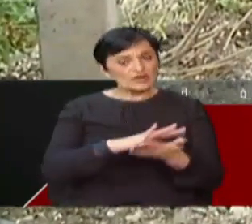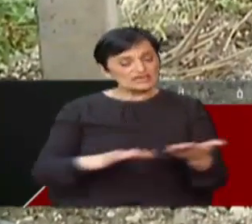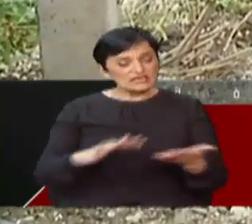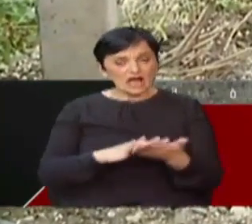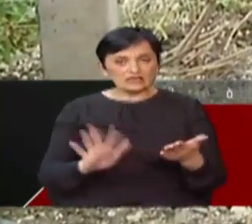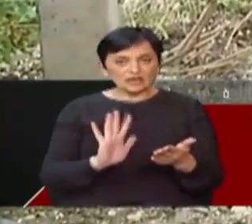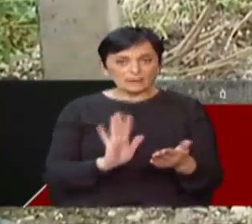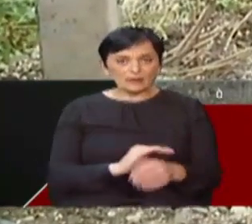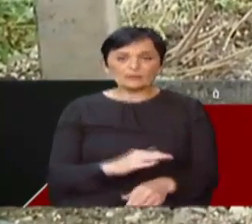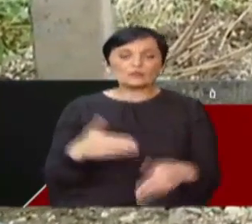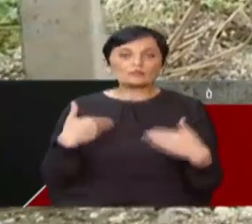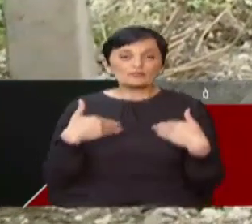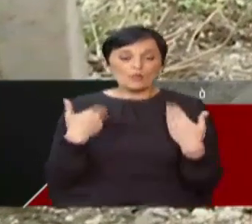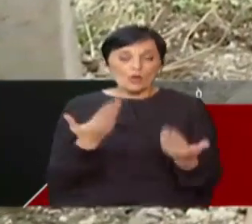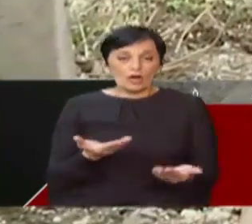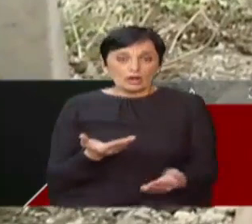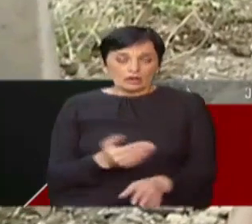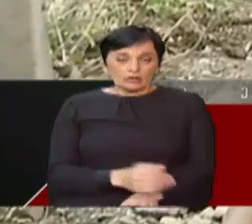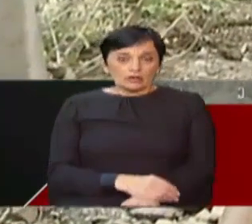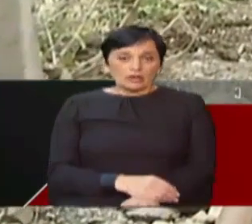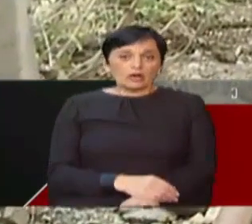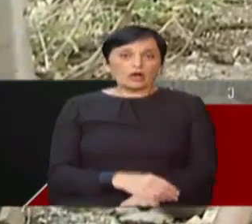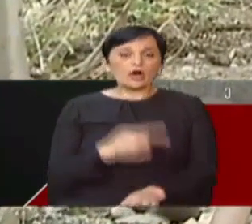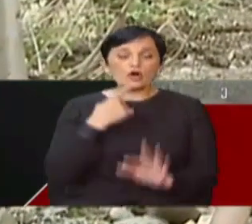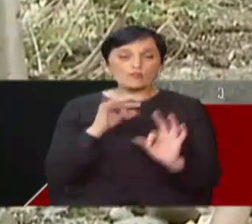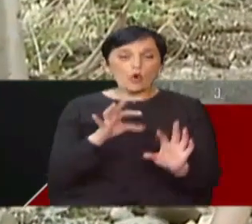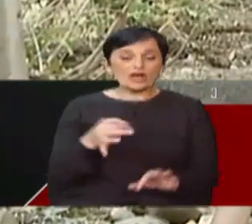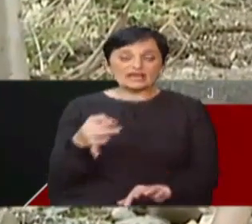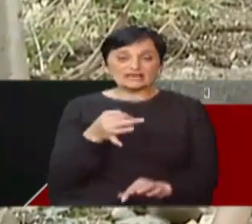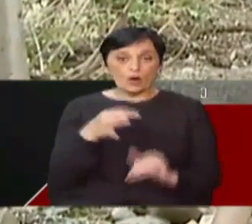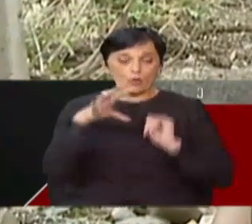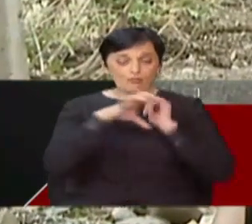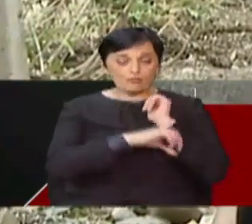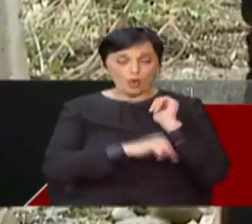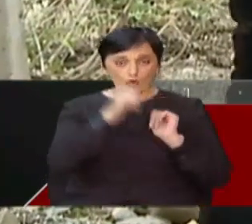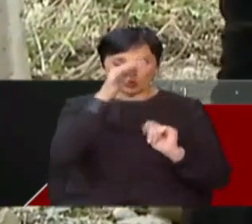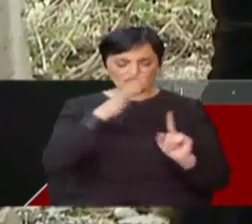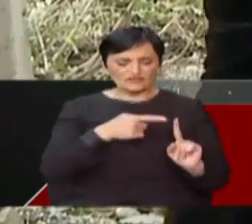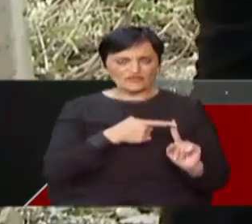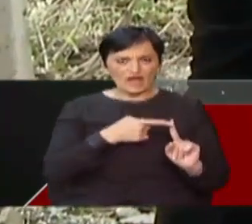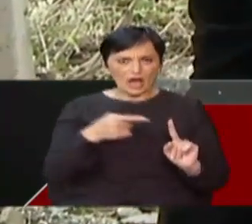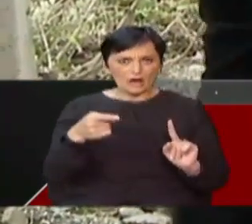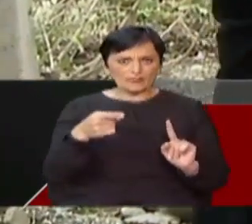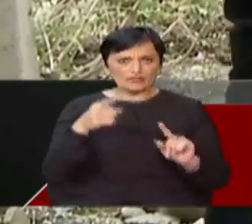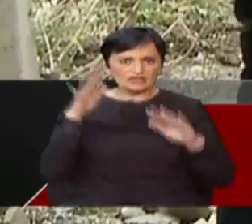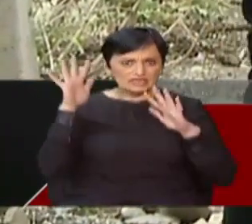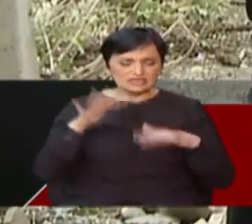არა. მოგესალმებით. მოგეხსენებათ, რეგიონში ბოლოთოების განმავლობაში